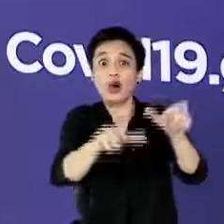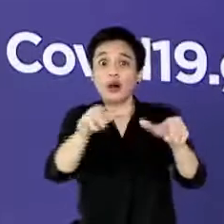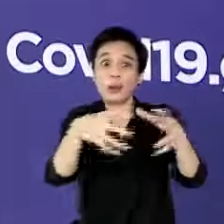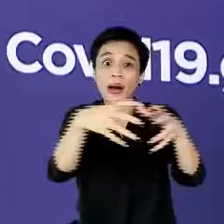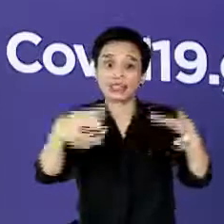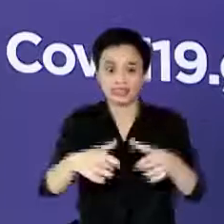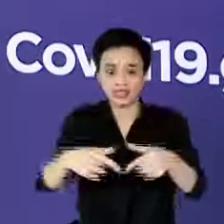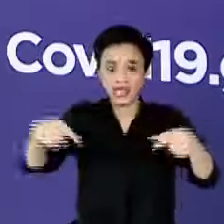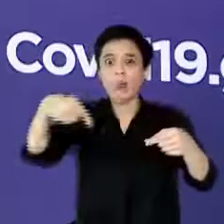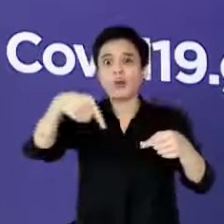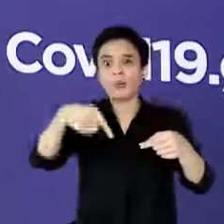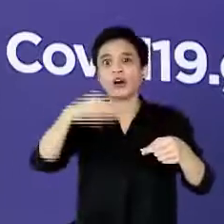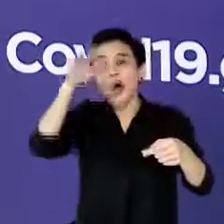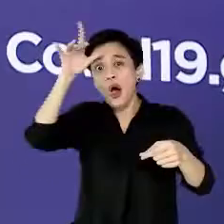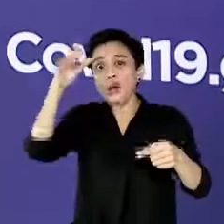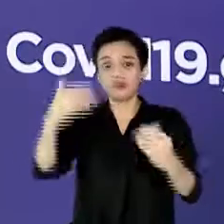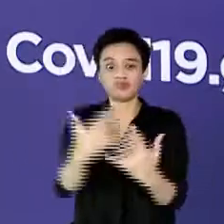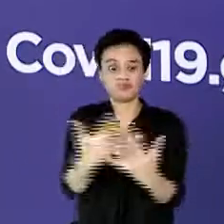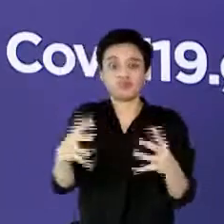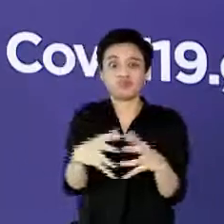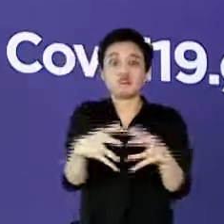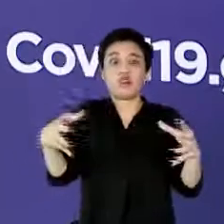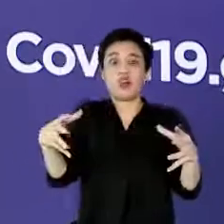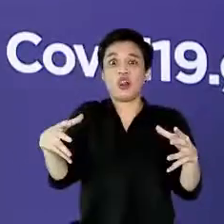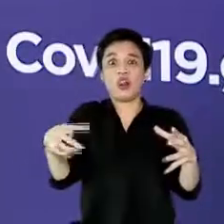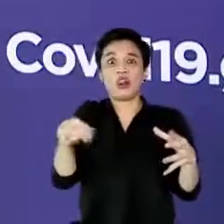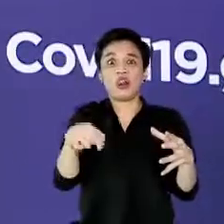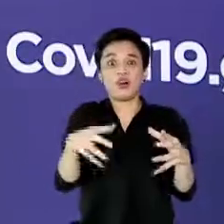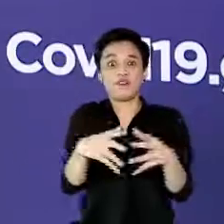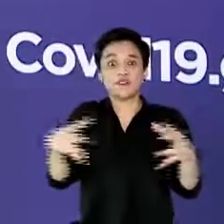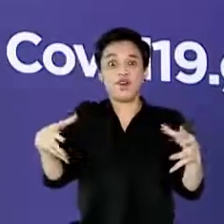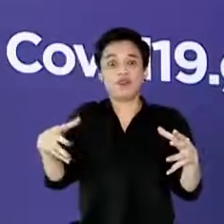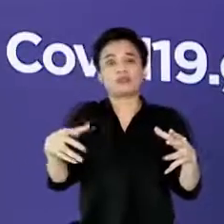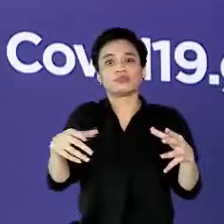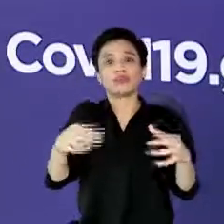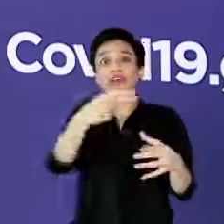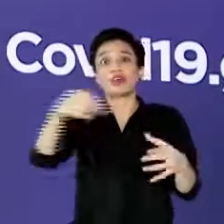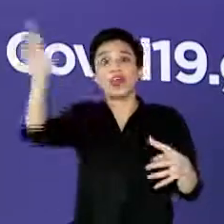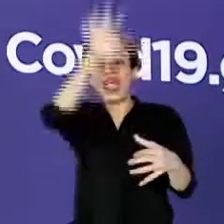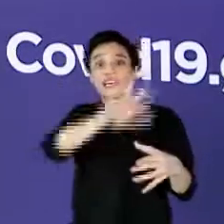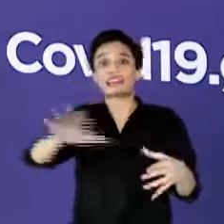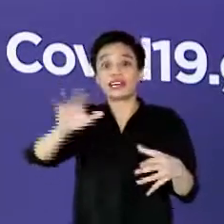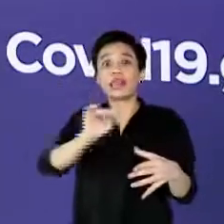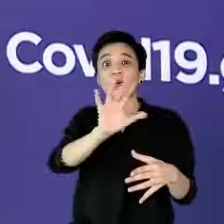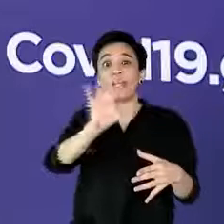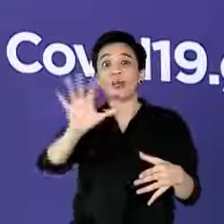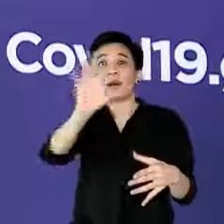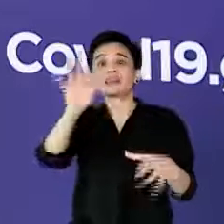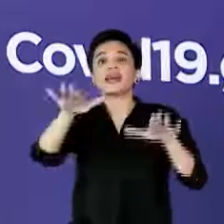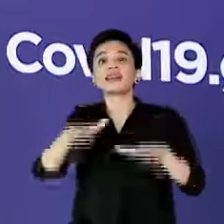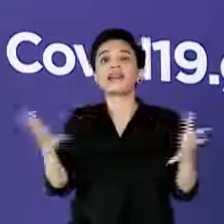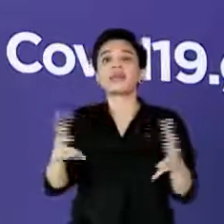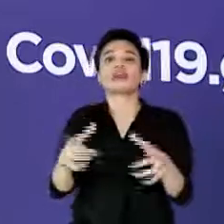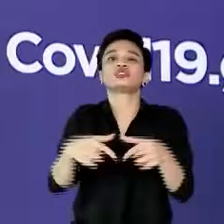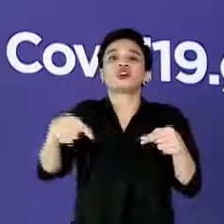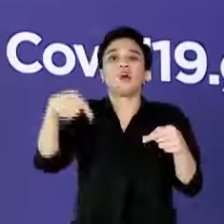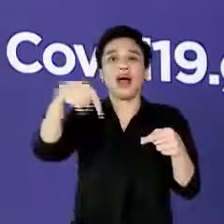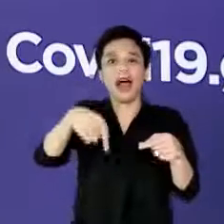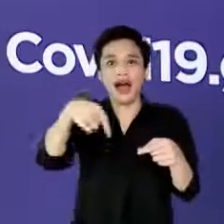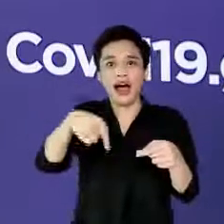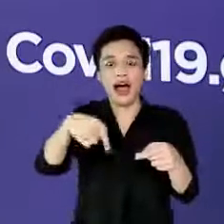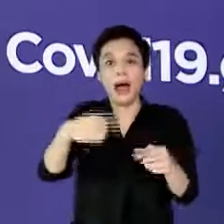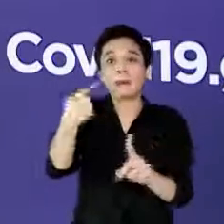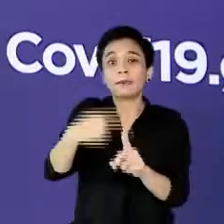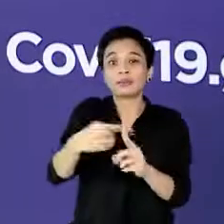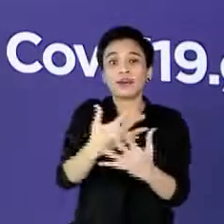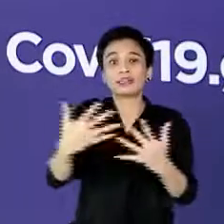banyak seperti pulau Jawa Jawa ini punya 50% jumlah penduduk Indonesia dan mobilitasnya itu juga sangat